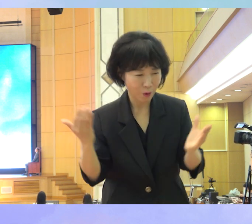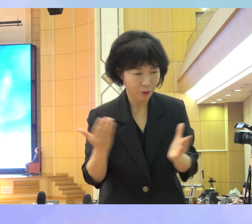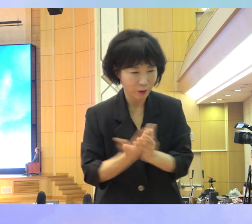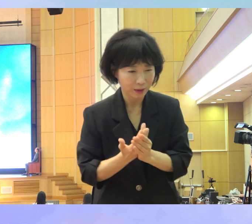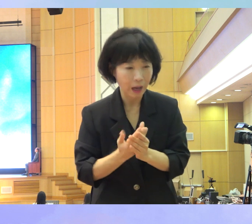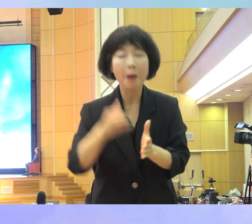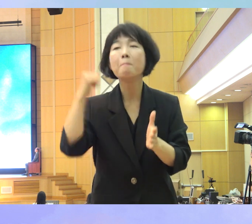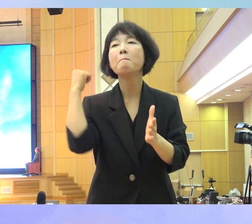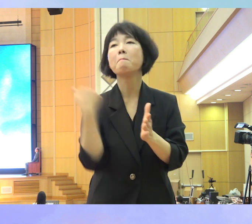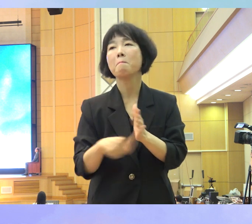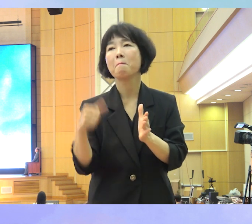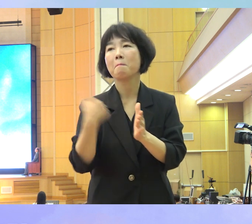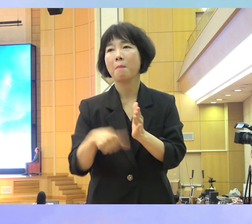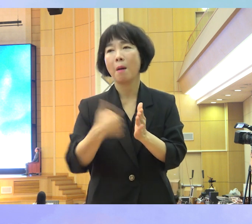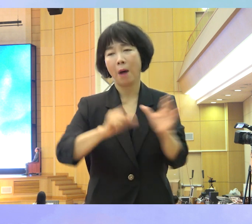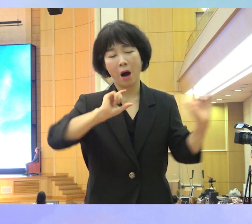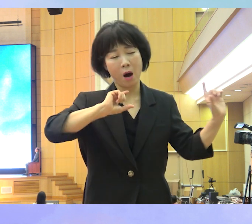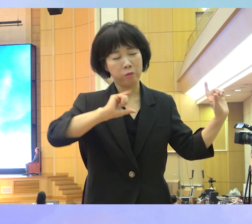모든